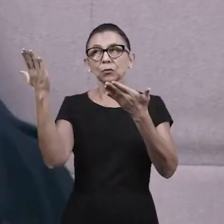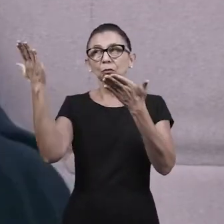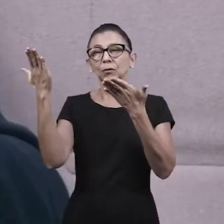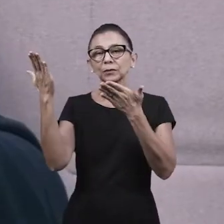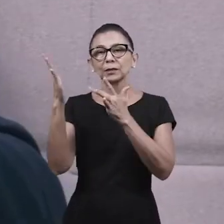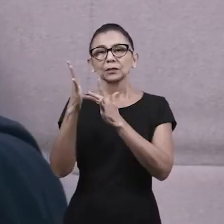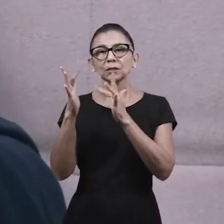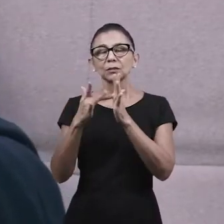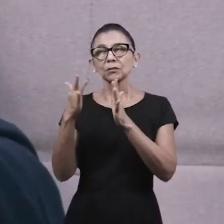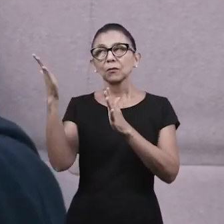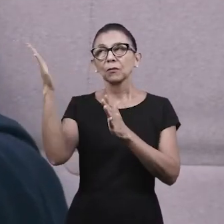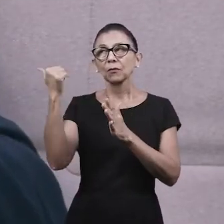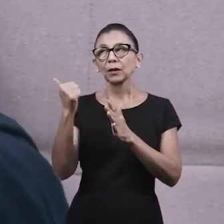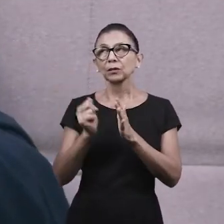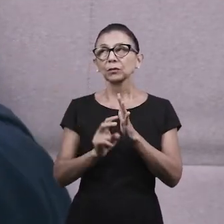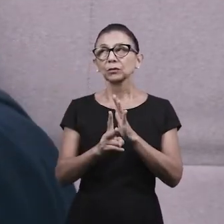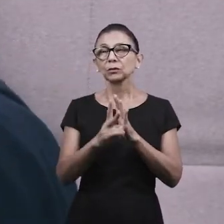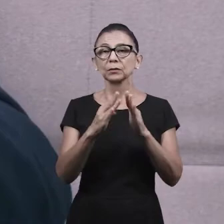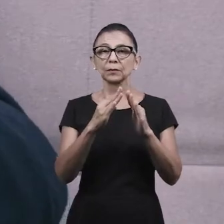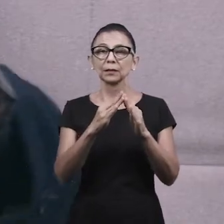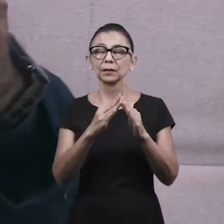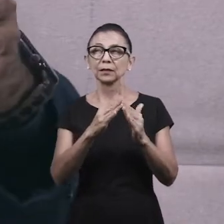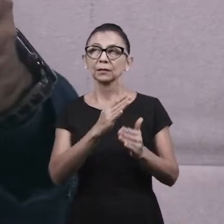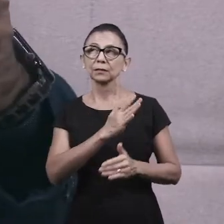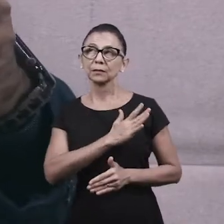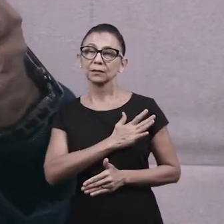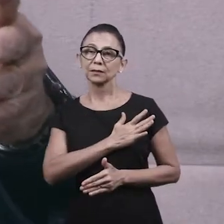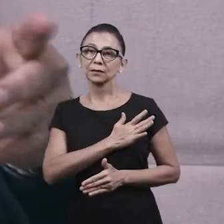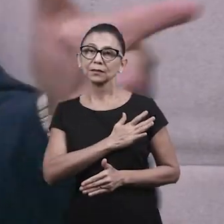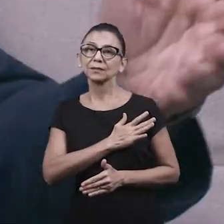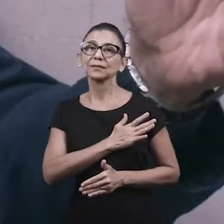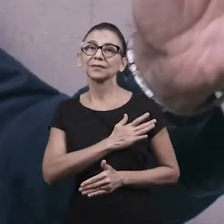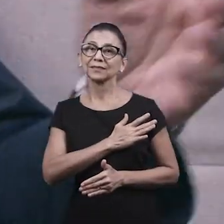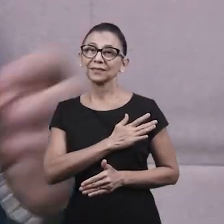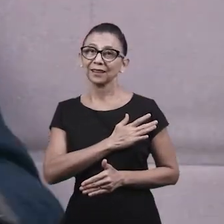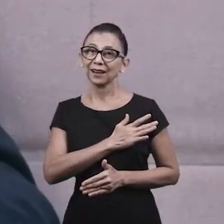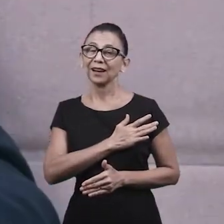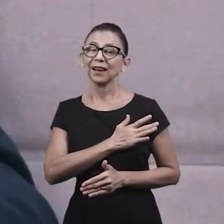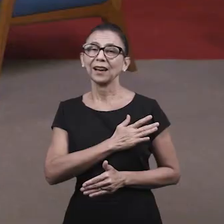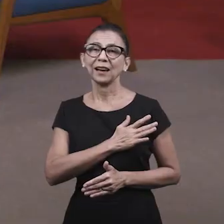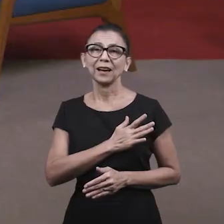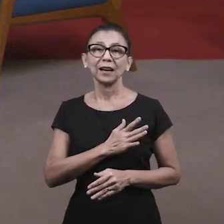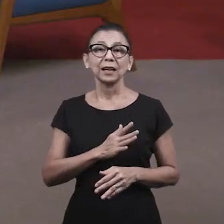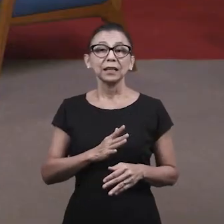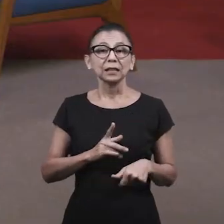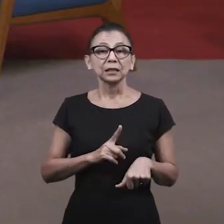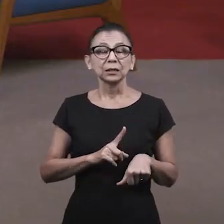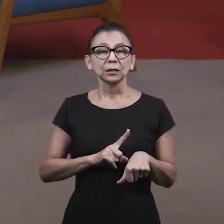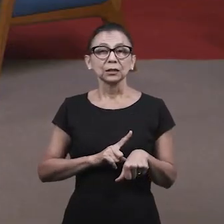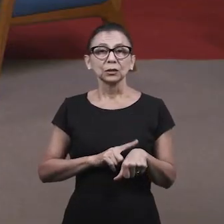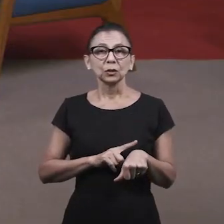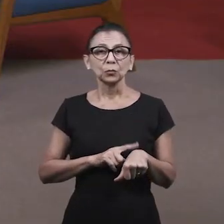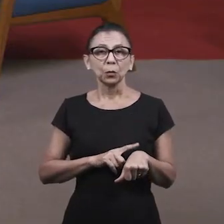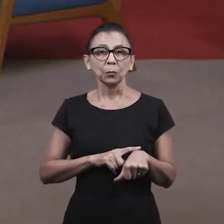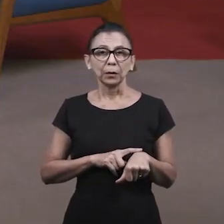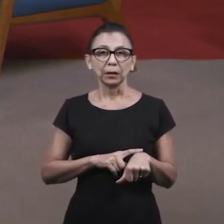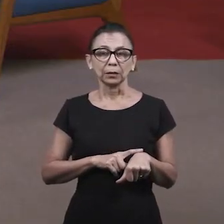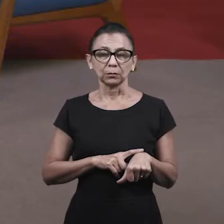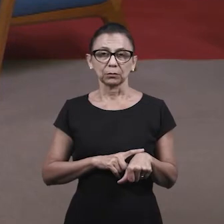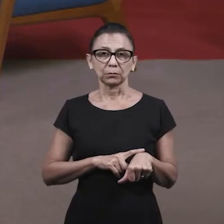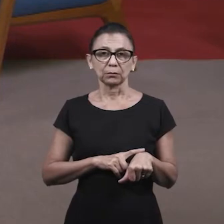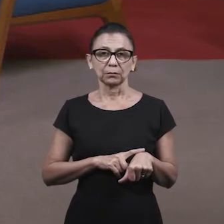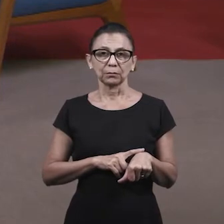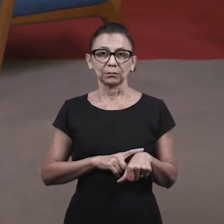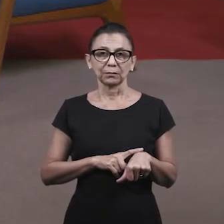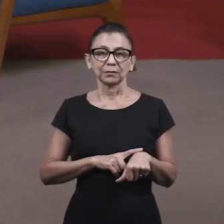moi, Seigneur, reste dans la maison. Et dans cette invitation, la Bible dit que dans le partage du pain, le mystère a été